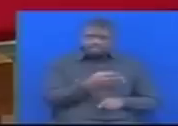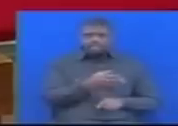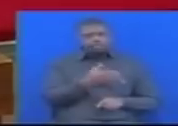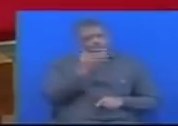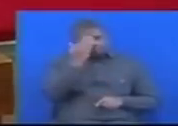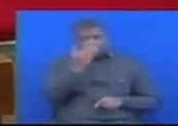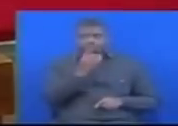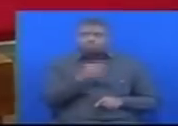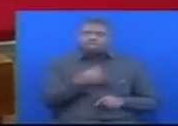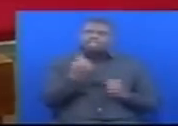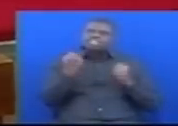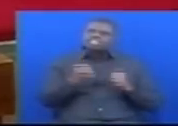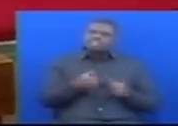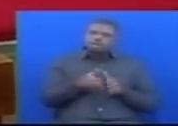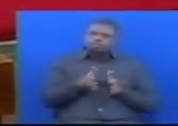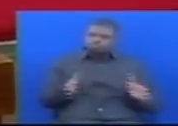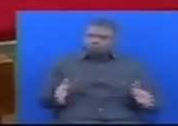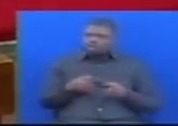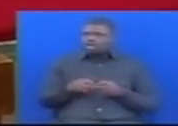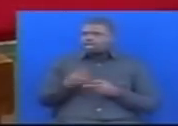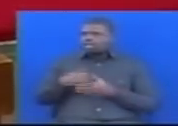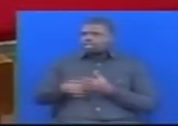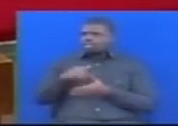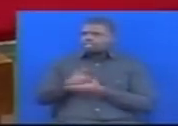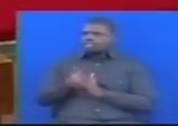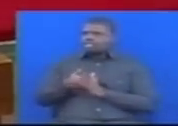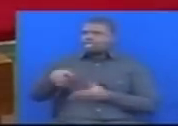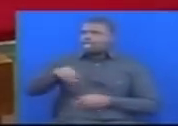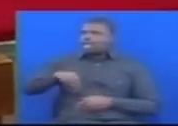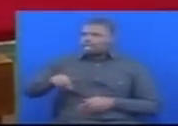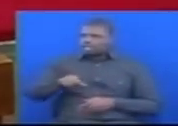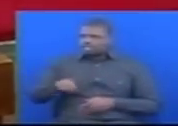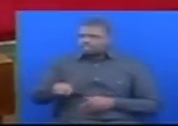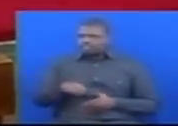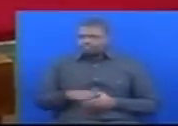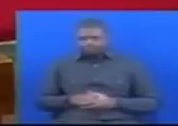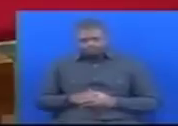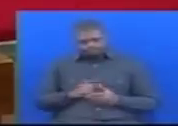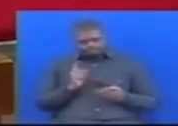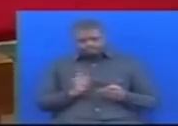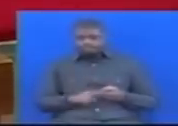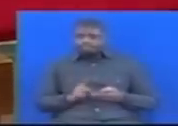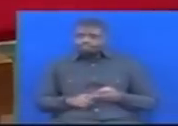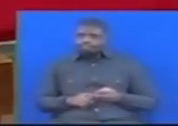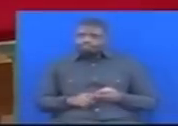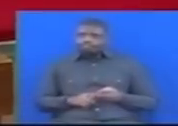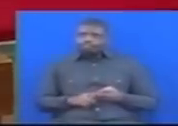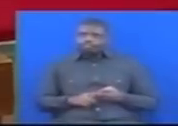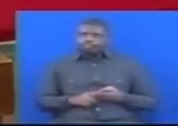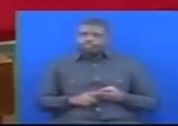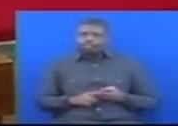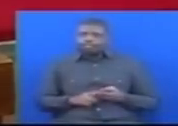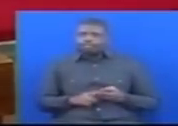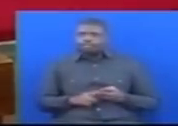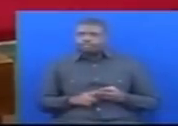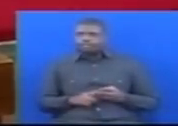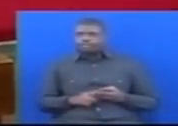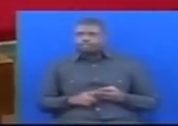tunajua wanayo shida kubwa katika sekta hii ya ardhi. Jambo la pili, swali lake la